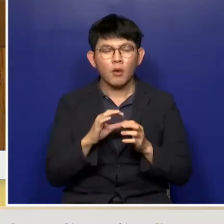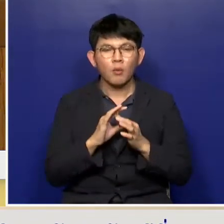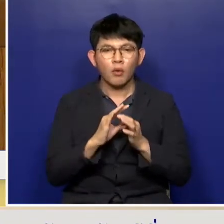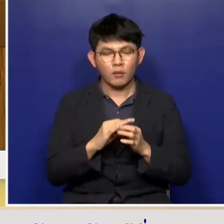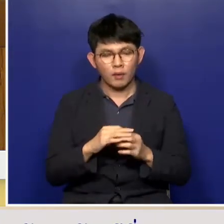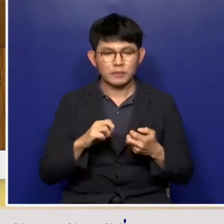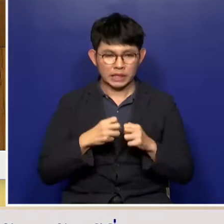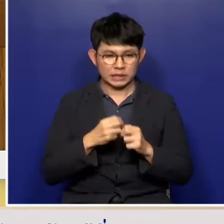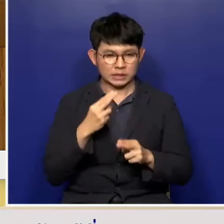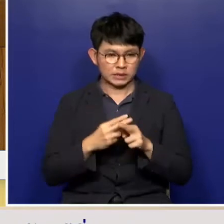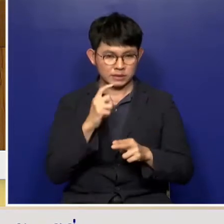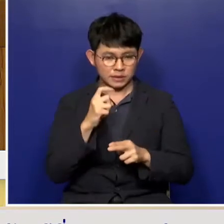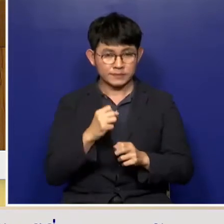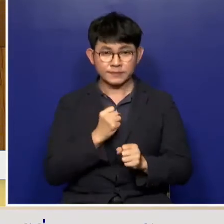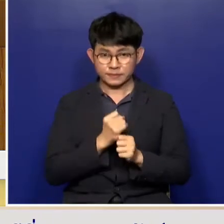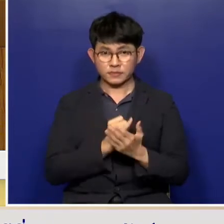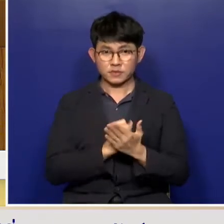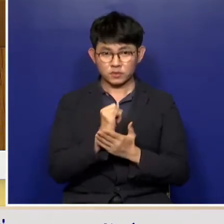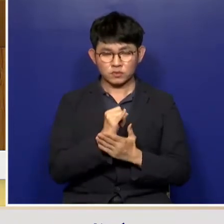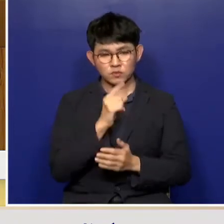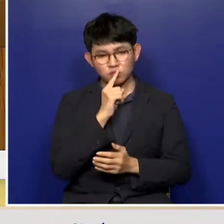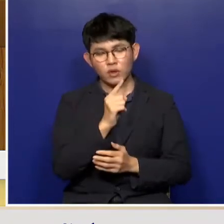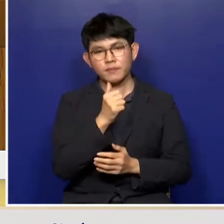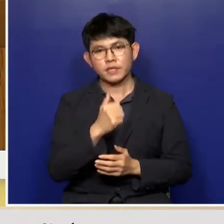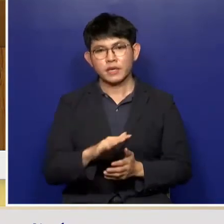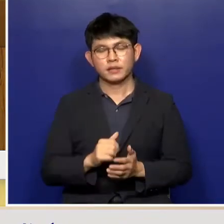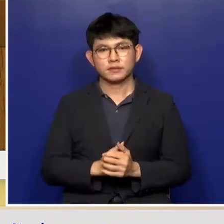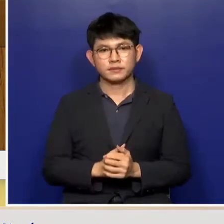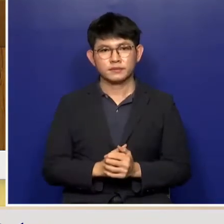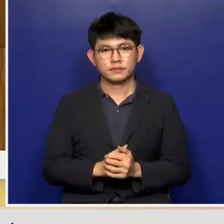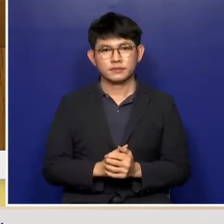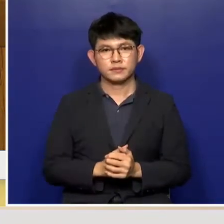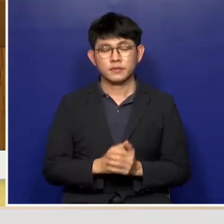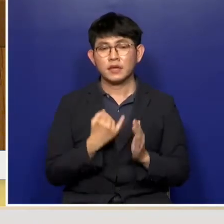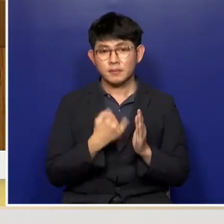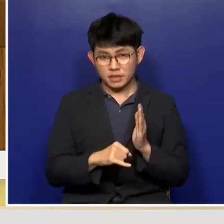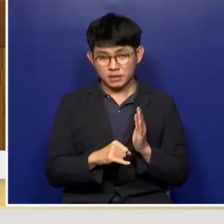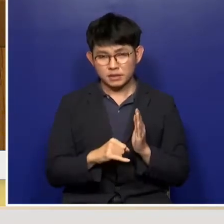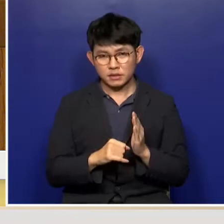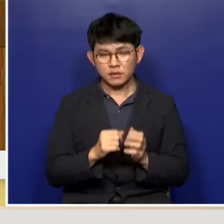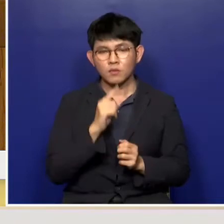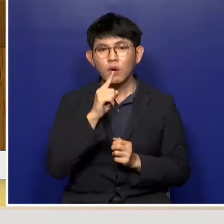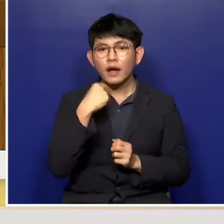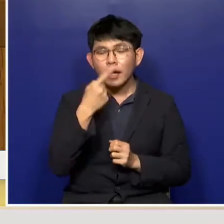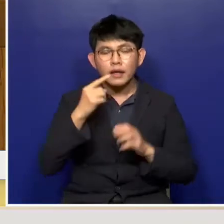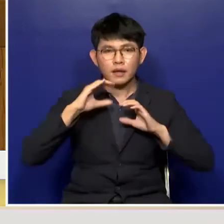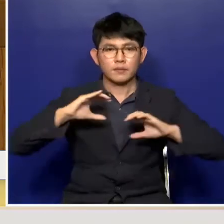าโทษรัฐบาล